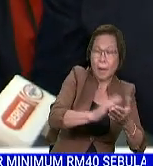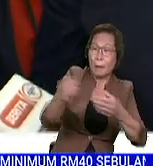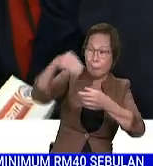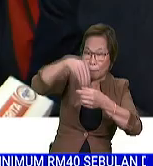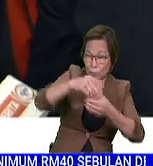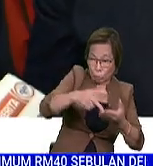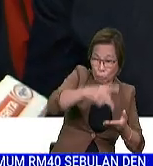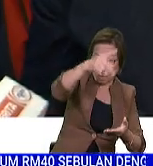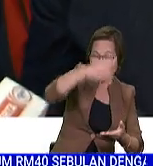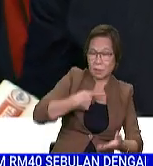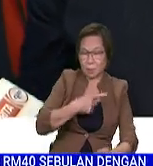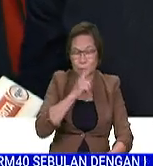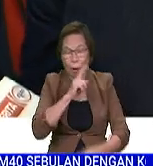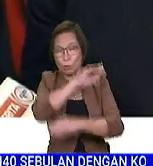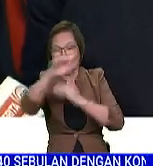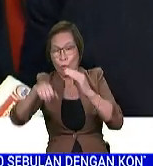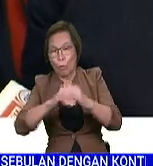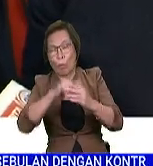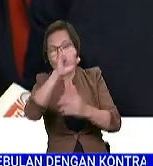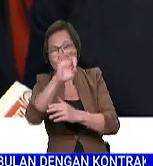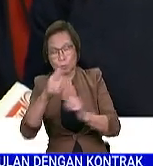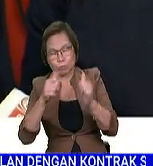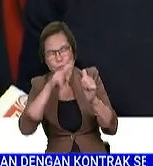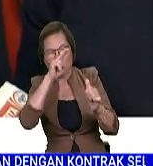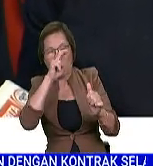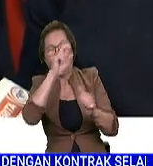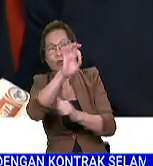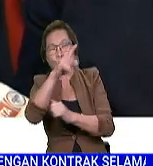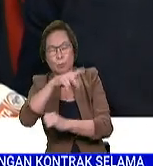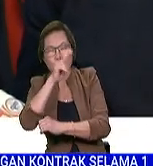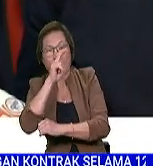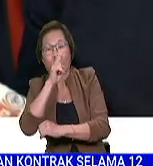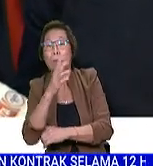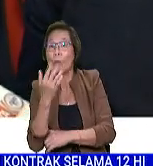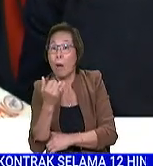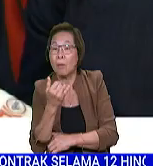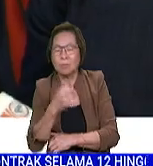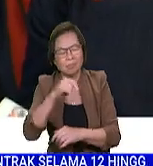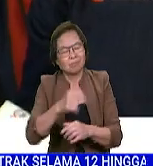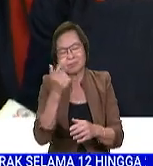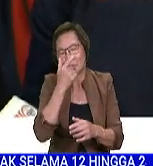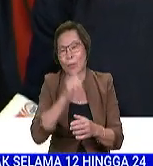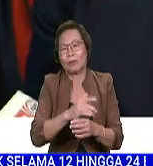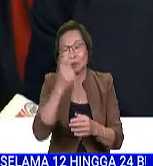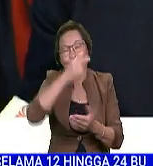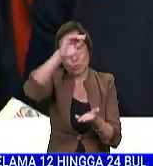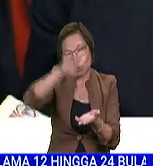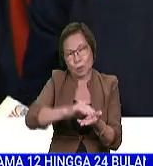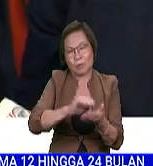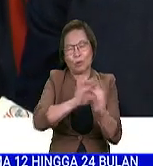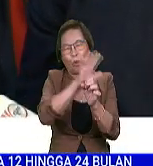college, kita pastikan SOP yang tinggi kita perkenalkan supaya perkara seperti ini dapat kita